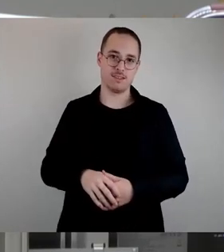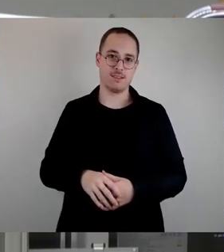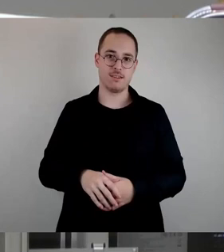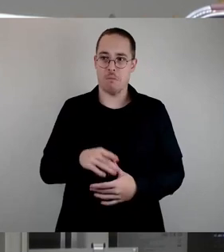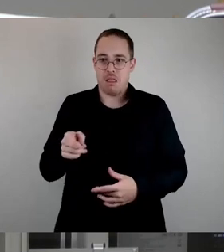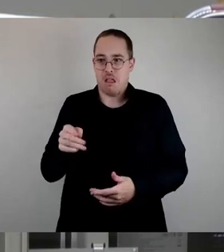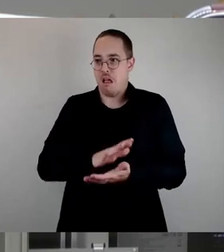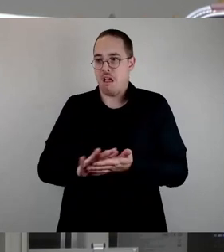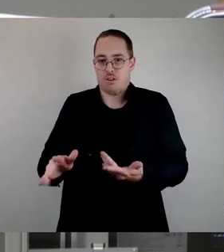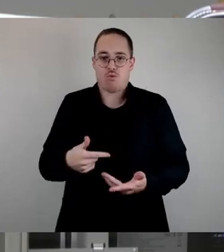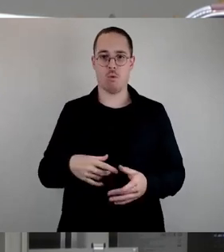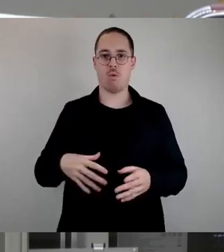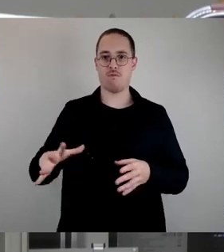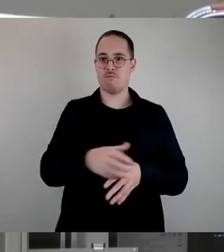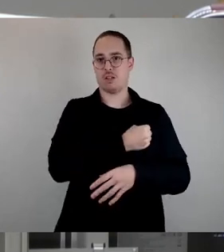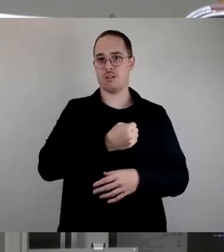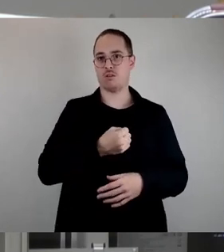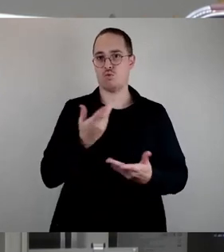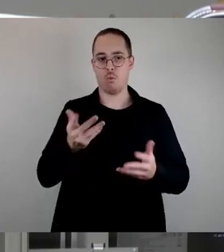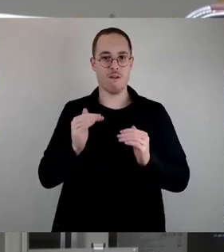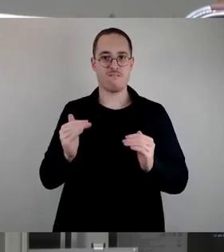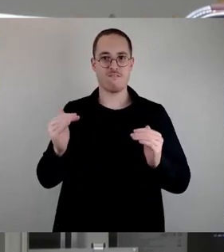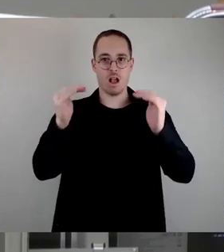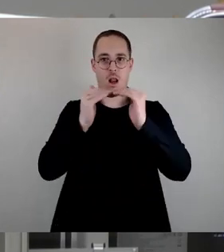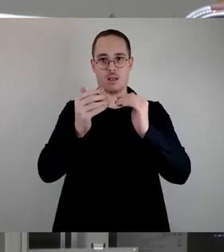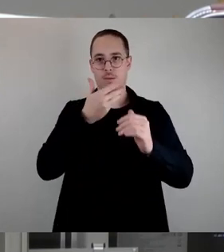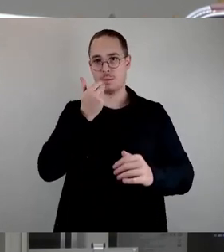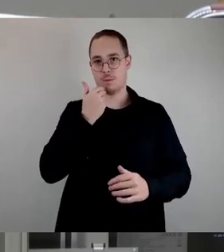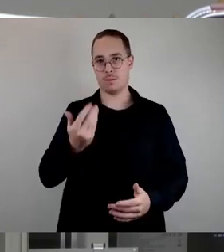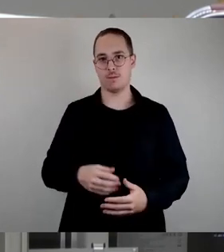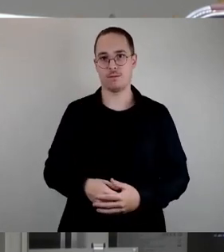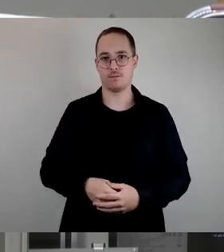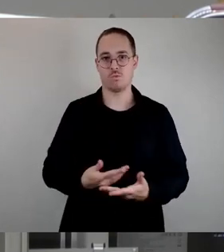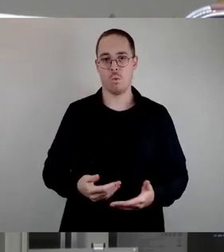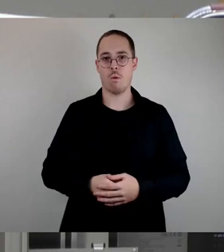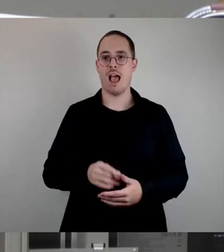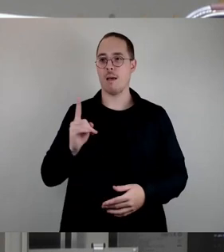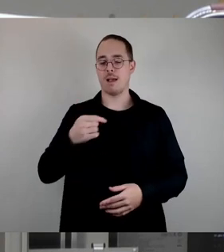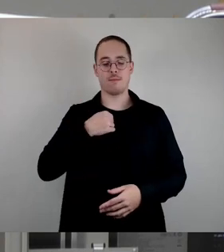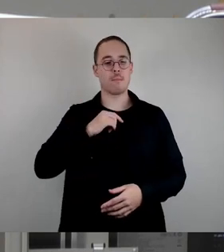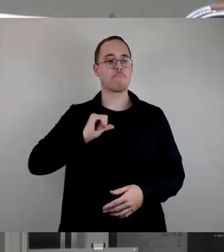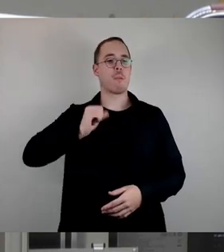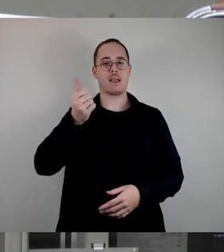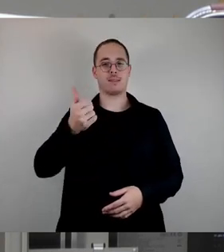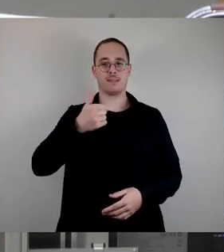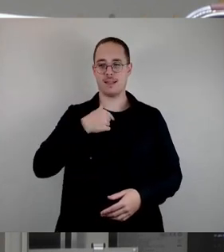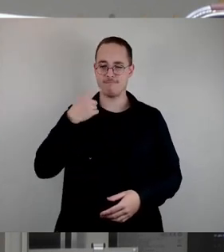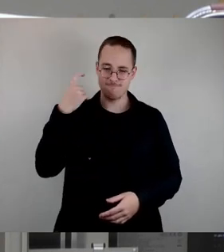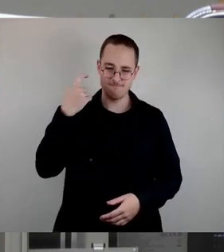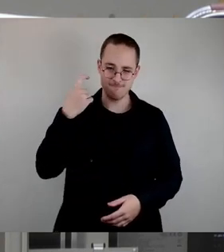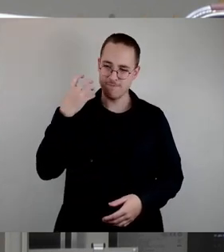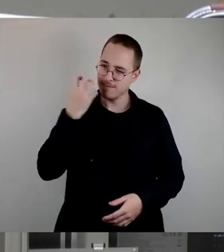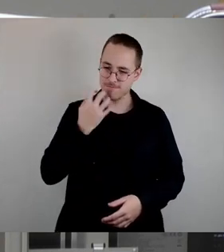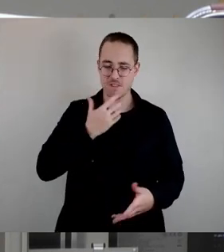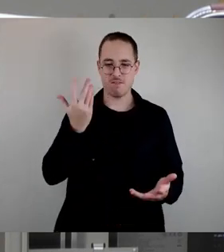ohne adäquaten Vergleich. Aber, und was mich dann am meisten ärgert ist, wir reden hier über eine 500.000 pro Jahr. Wir wissen alle, die DVB